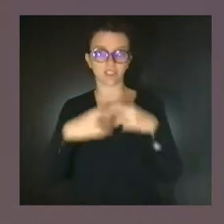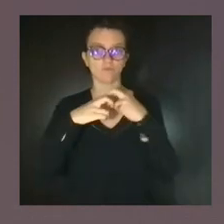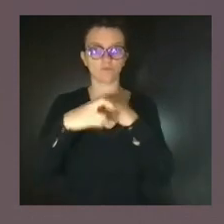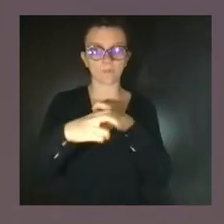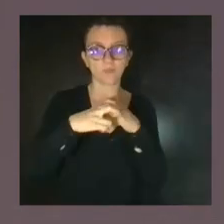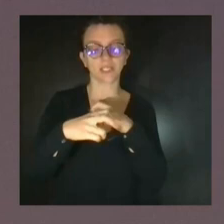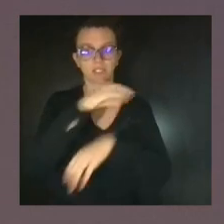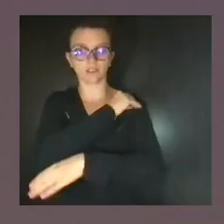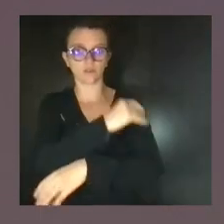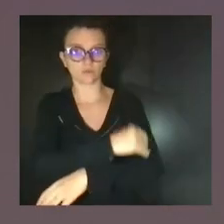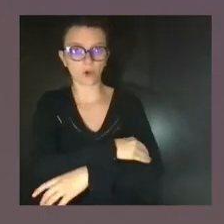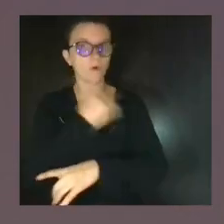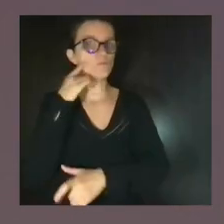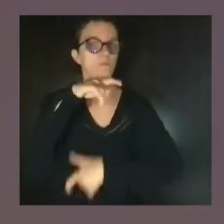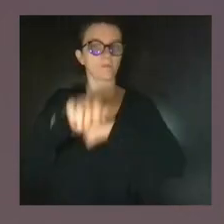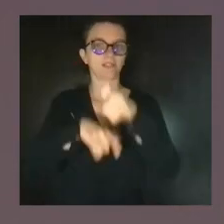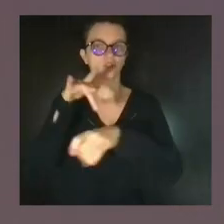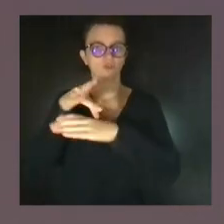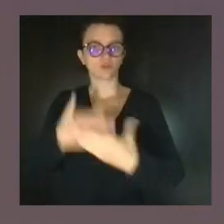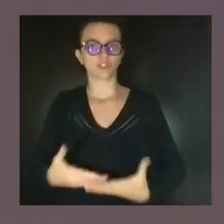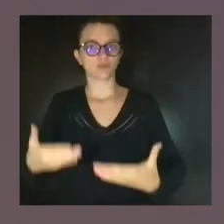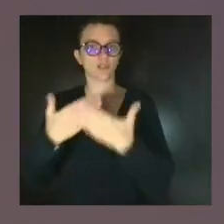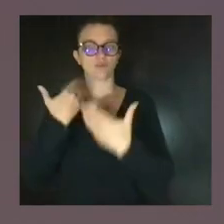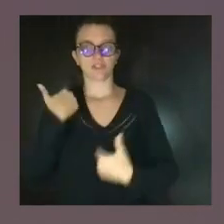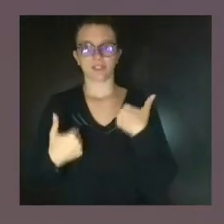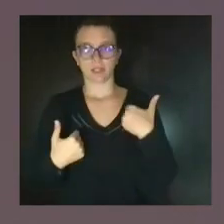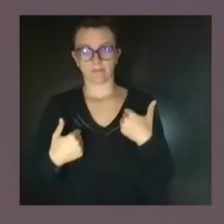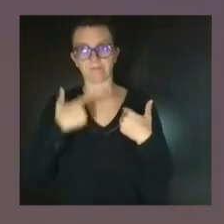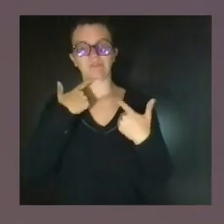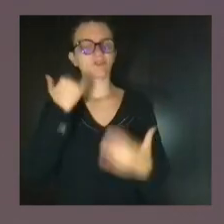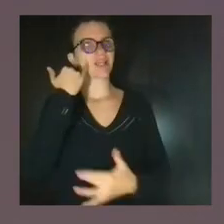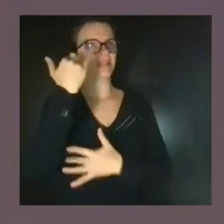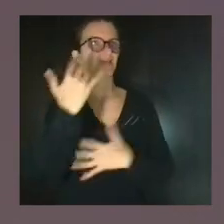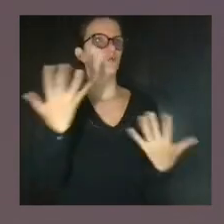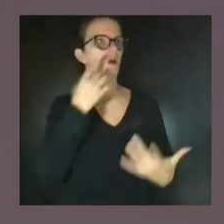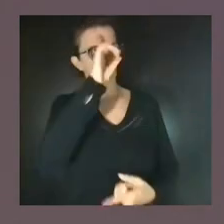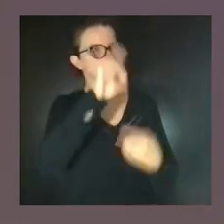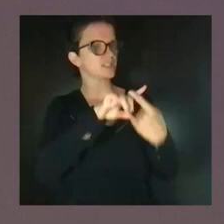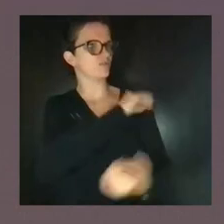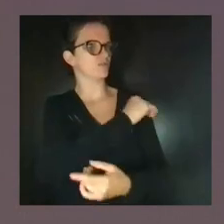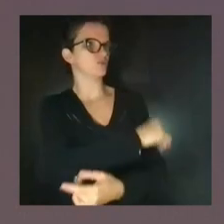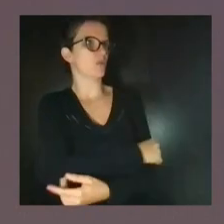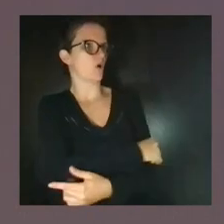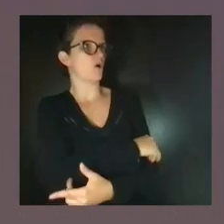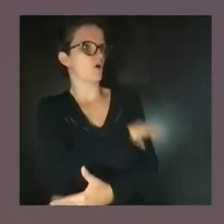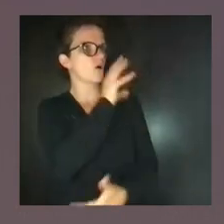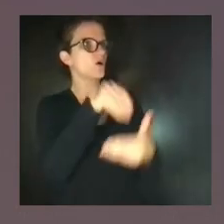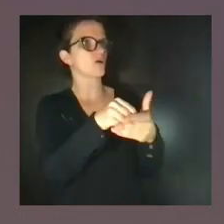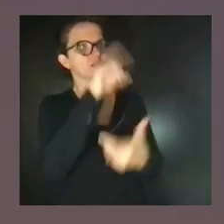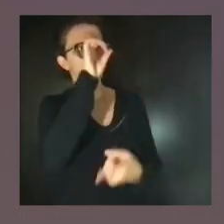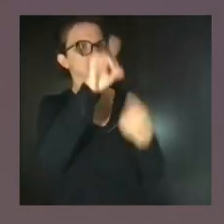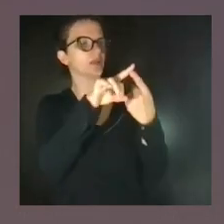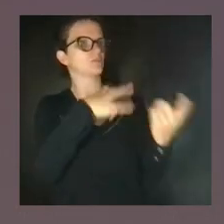pour les personnes en situation de handicap. L'idée, c'est de se dire que pour faire du sport, la porte d'entrée, c'est la dimension santé. C'est le